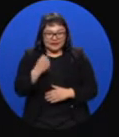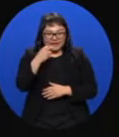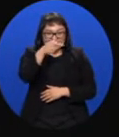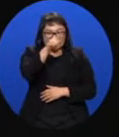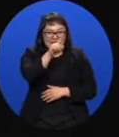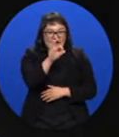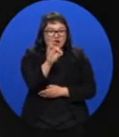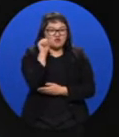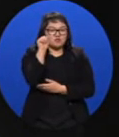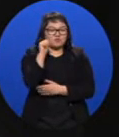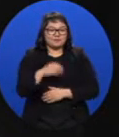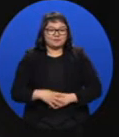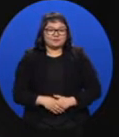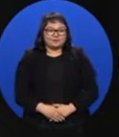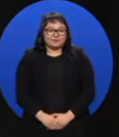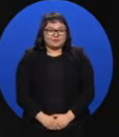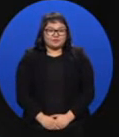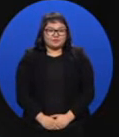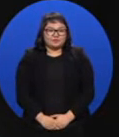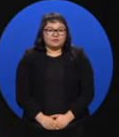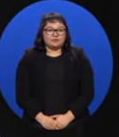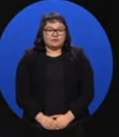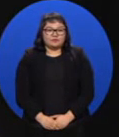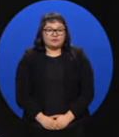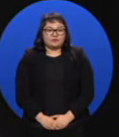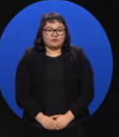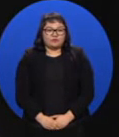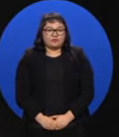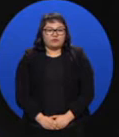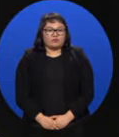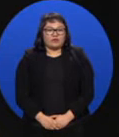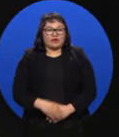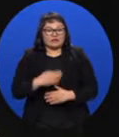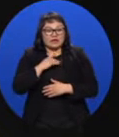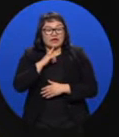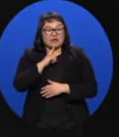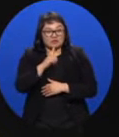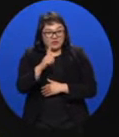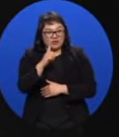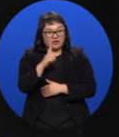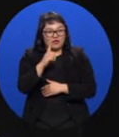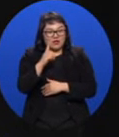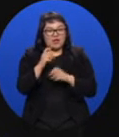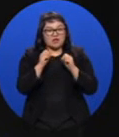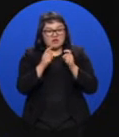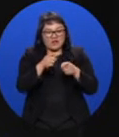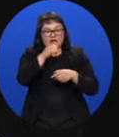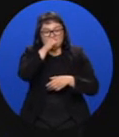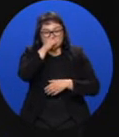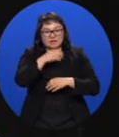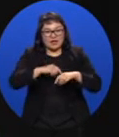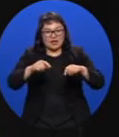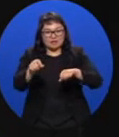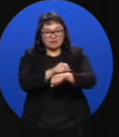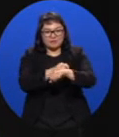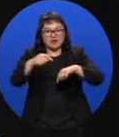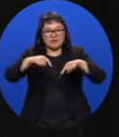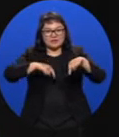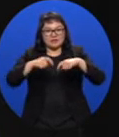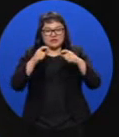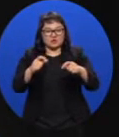강지영 후보 순서입니다. 네, 제가 또 1분의 기회가 예. 있습니다.